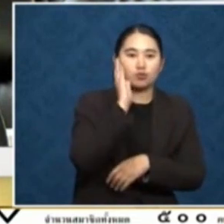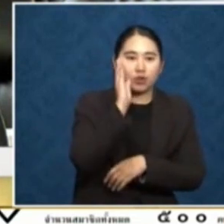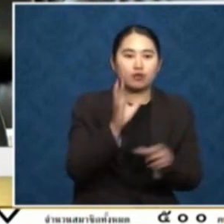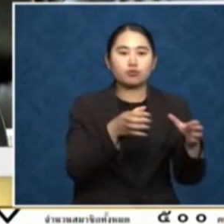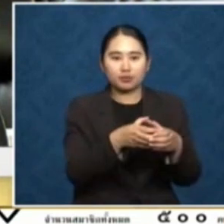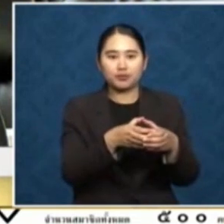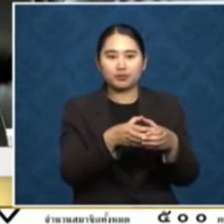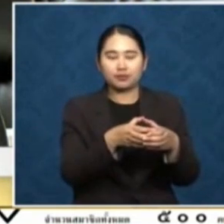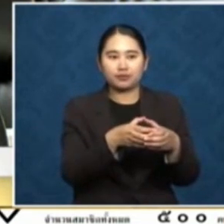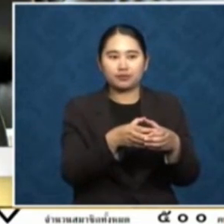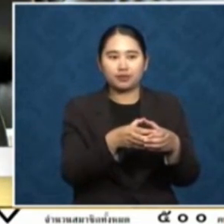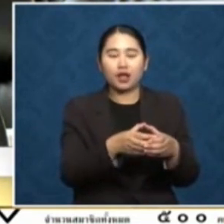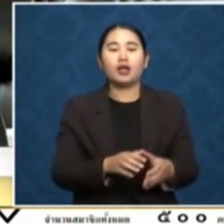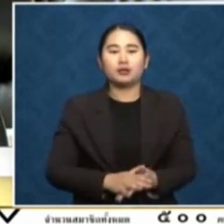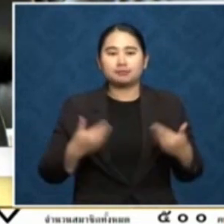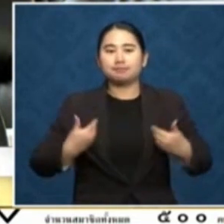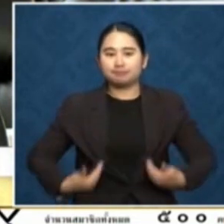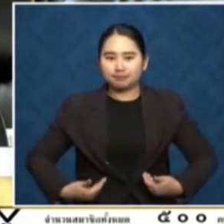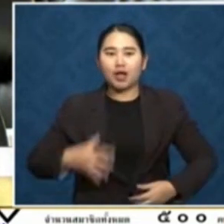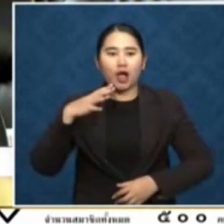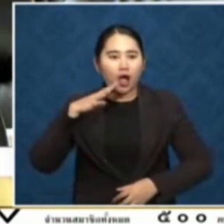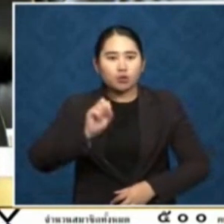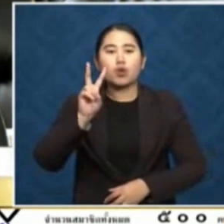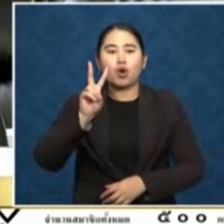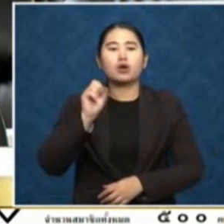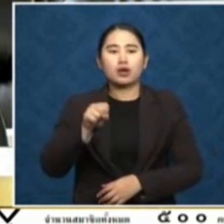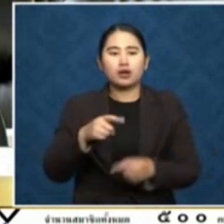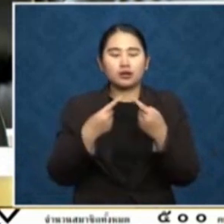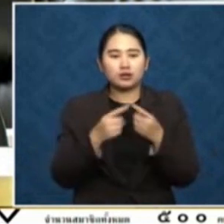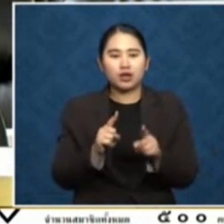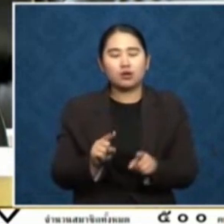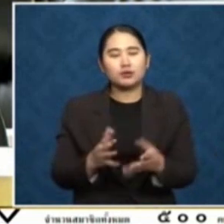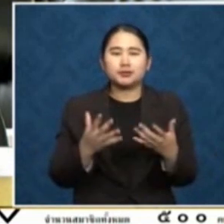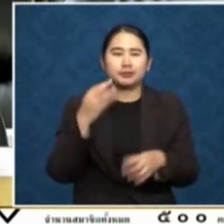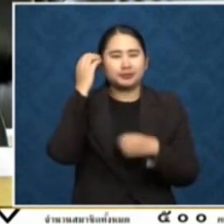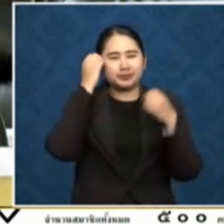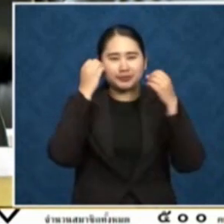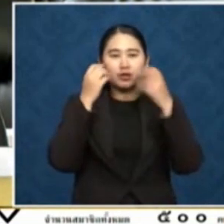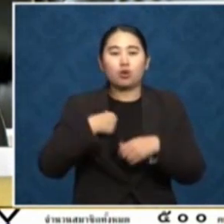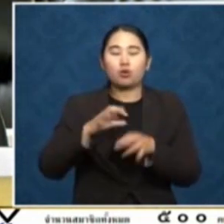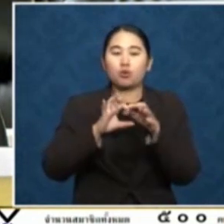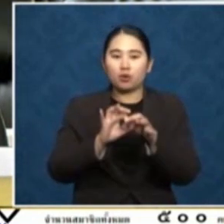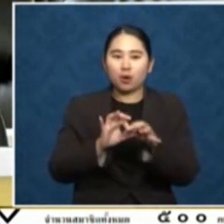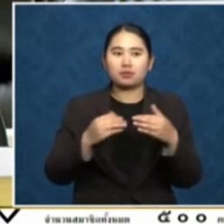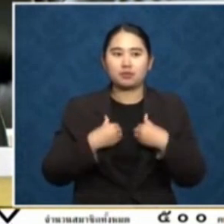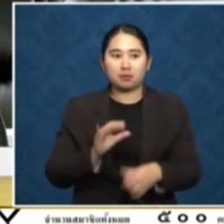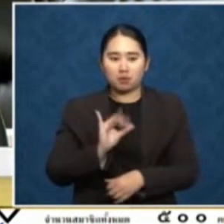ายผิดก็ว่าไปตามผิดอยู่แล้วผิดก็คือชายถึงแม้ว่าจะเป็นบุคเพศสอง